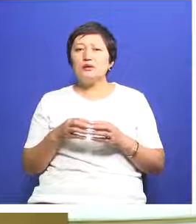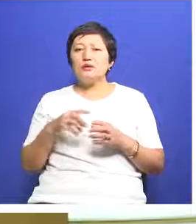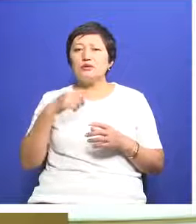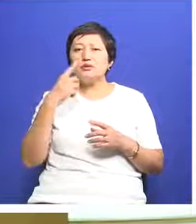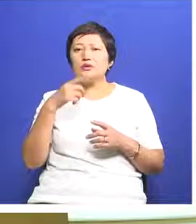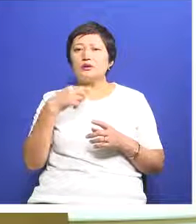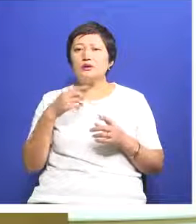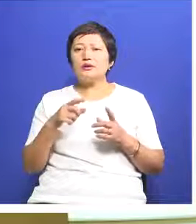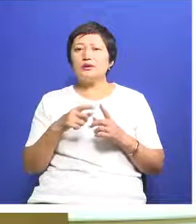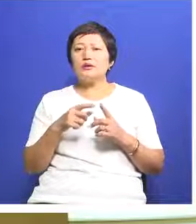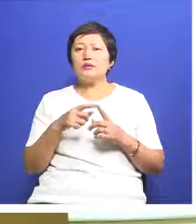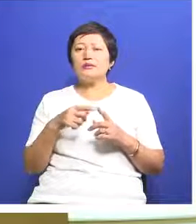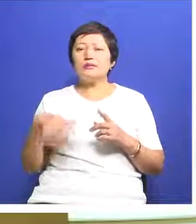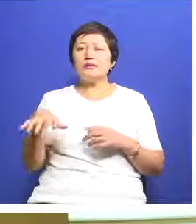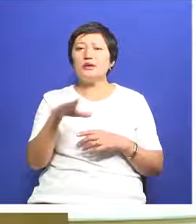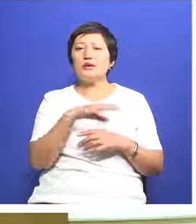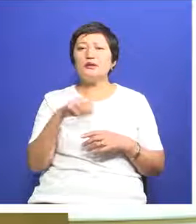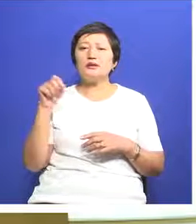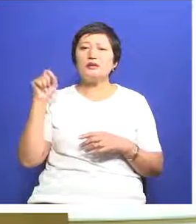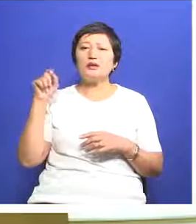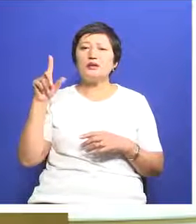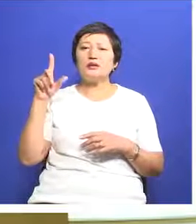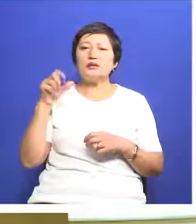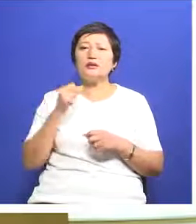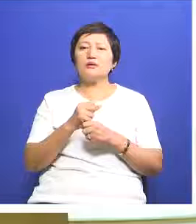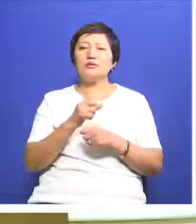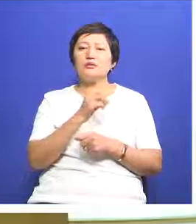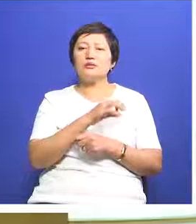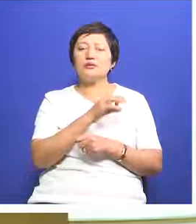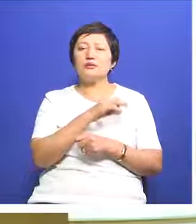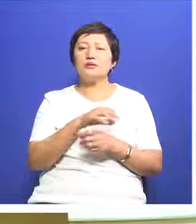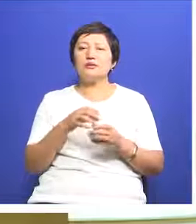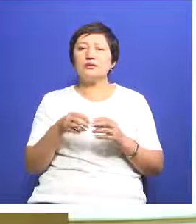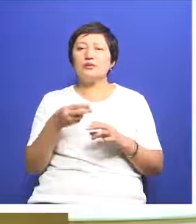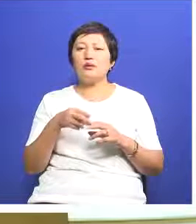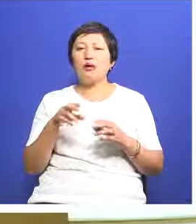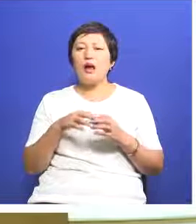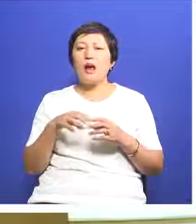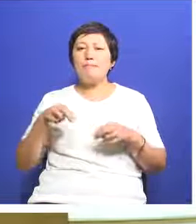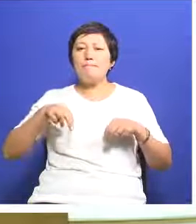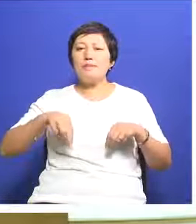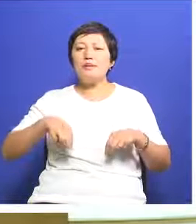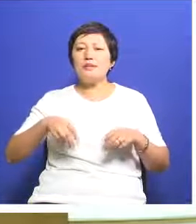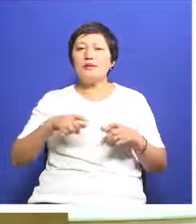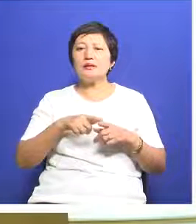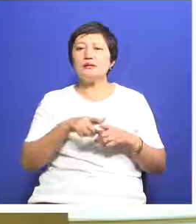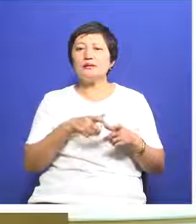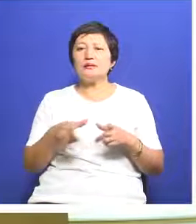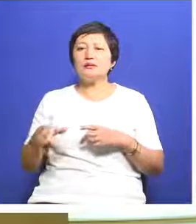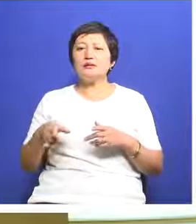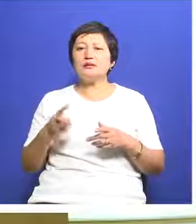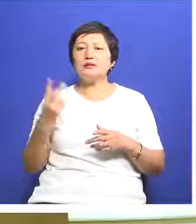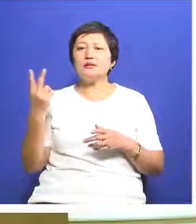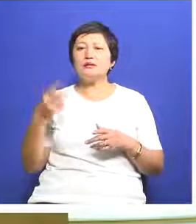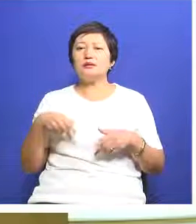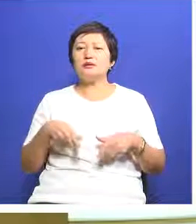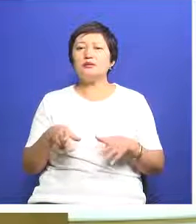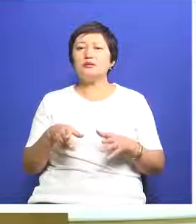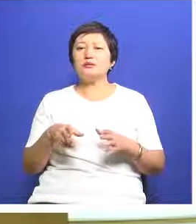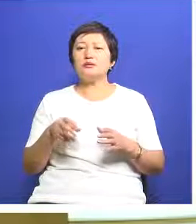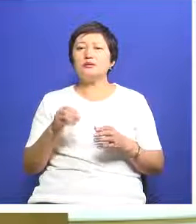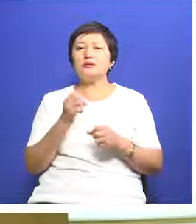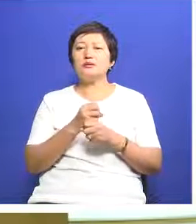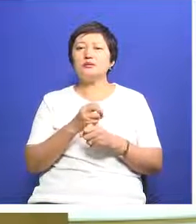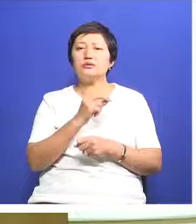Содан кийин мынау бизде жарыктануу жумуштарын биз мемлекет тарапынан эки көшөгө жарыктануу жумуштарын